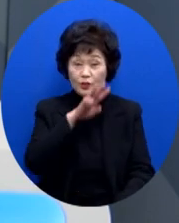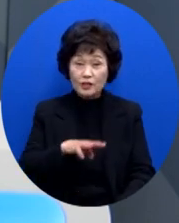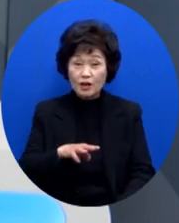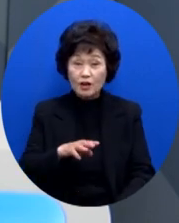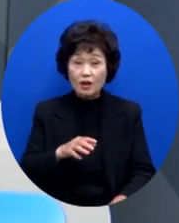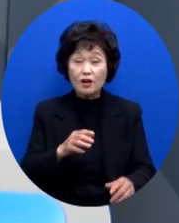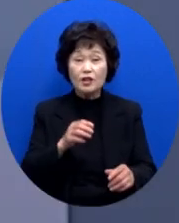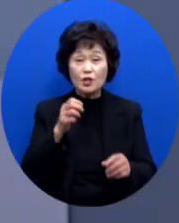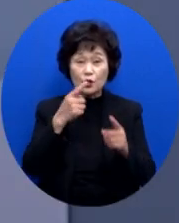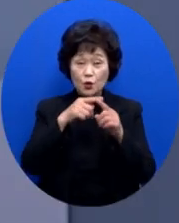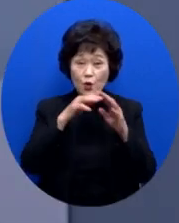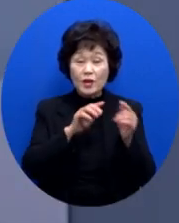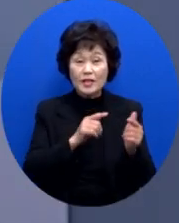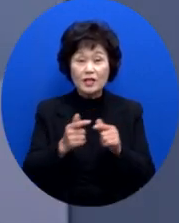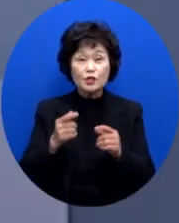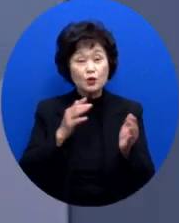있으신가요?